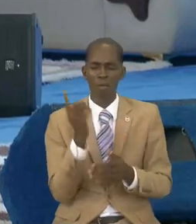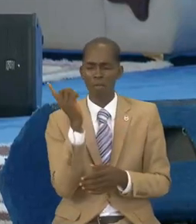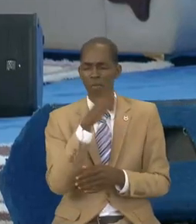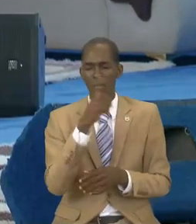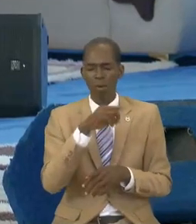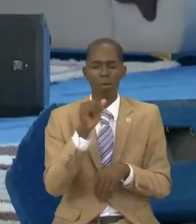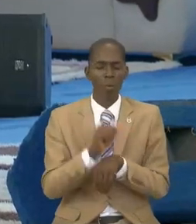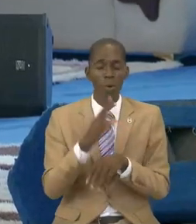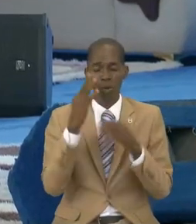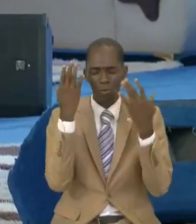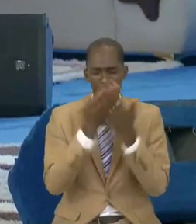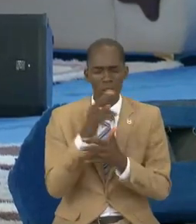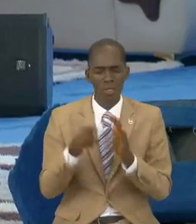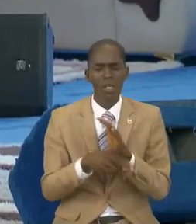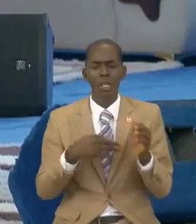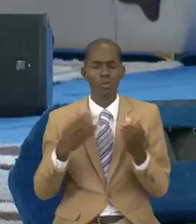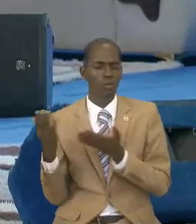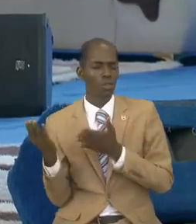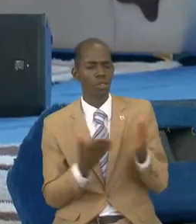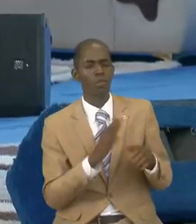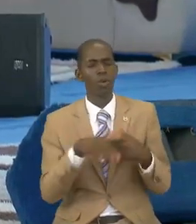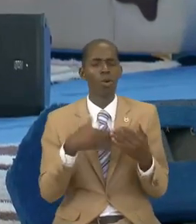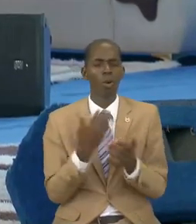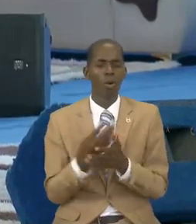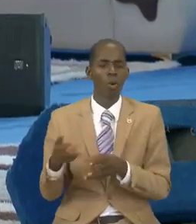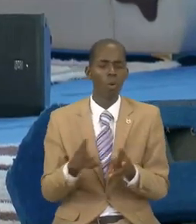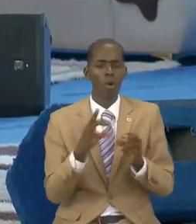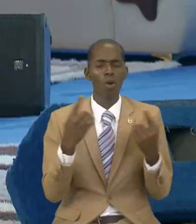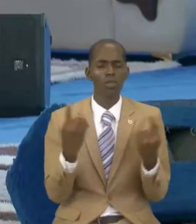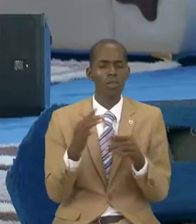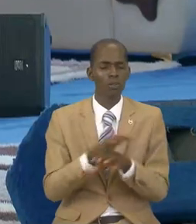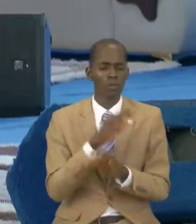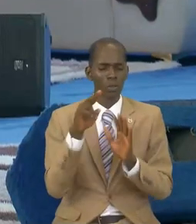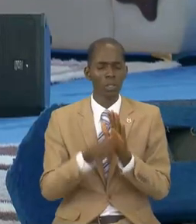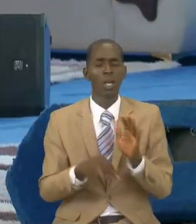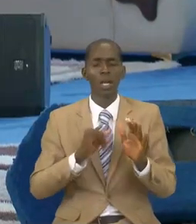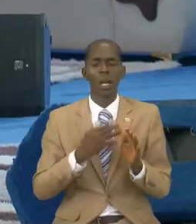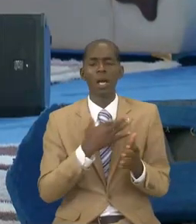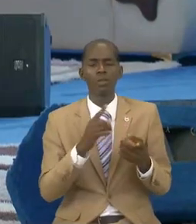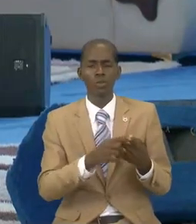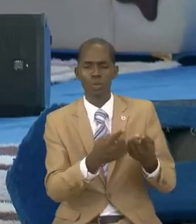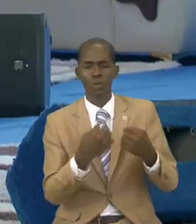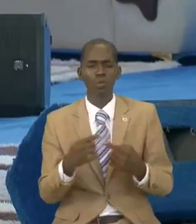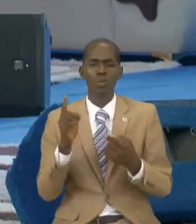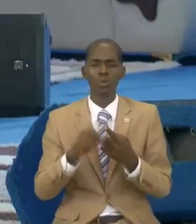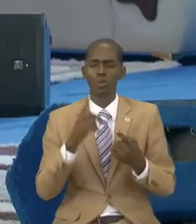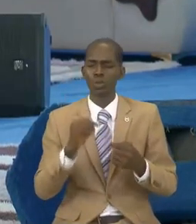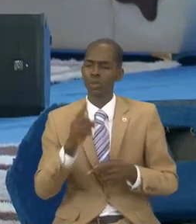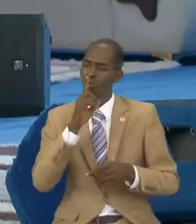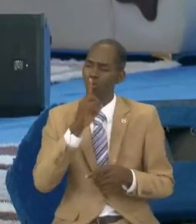pour quitter toutes ces choses du péché et venir au Seigneur dans une